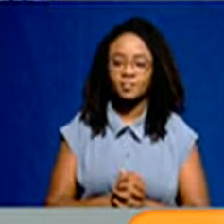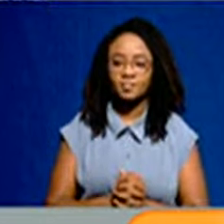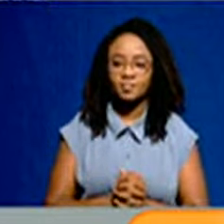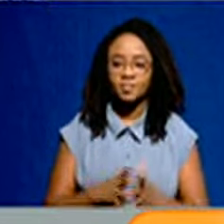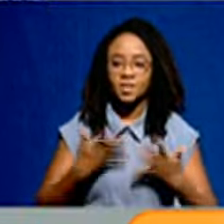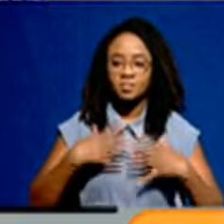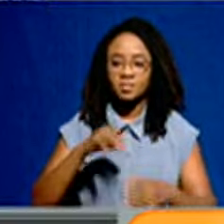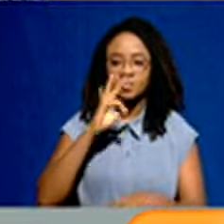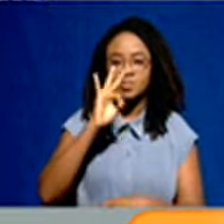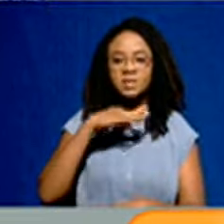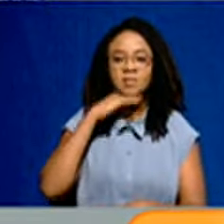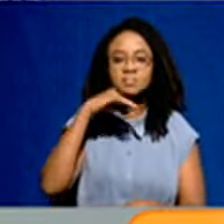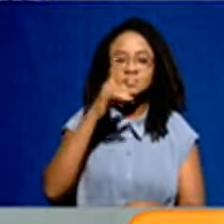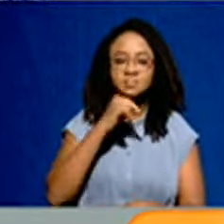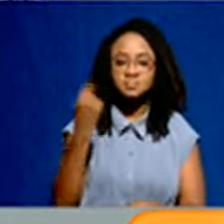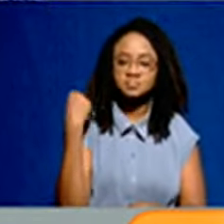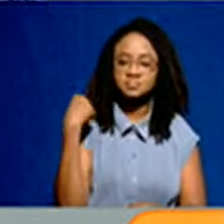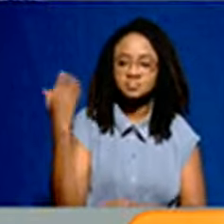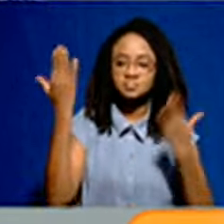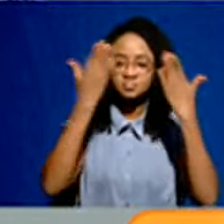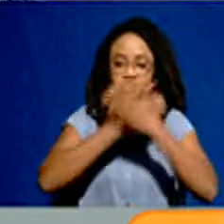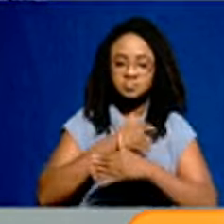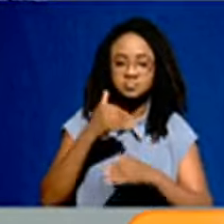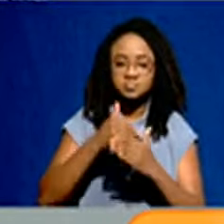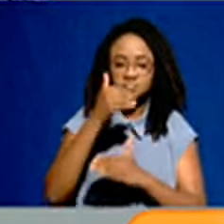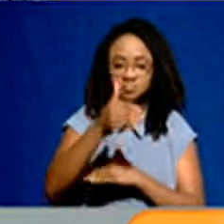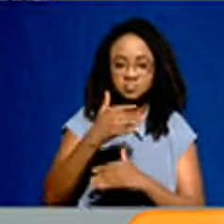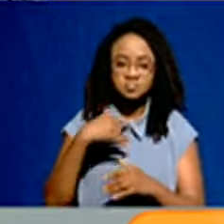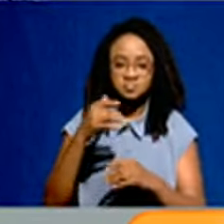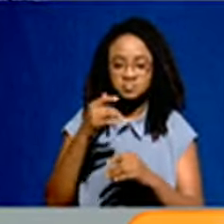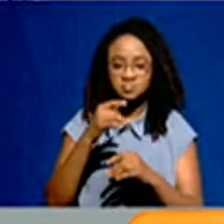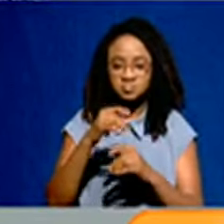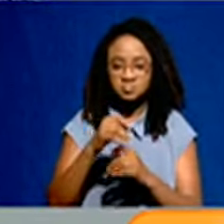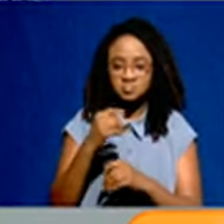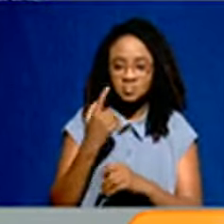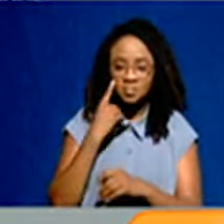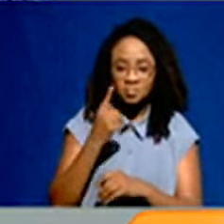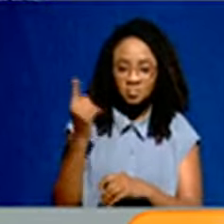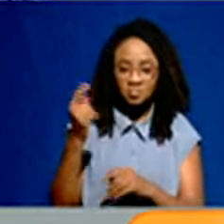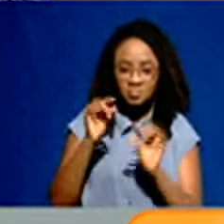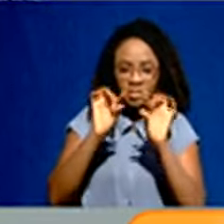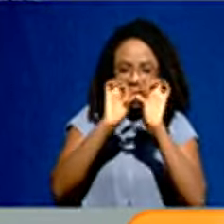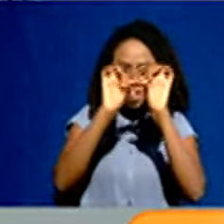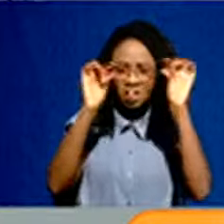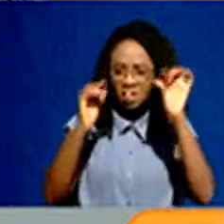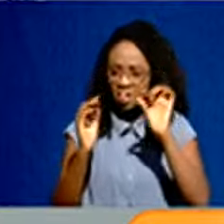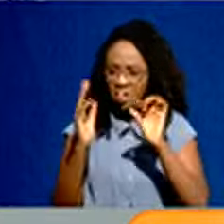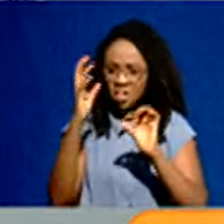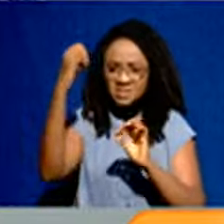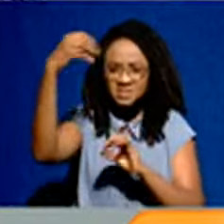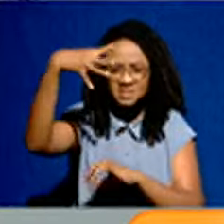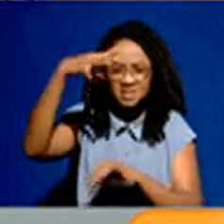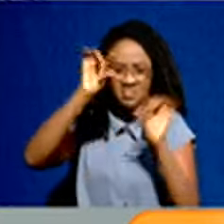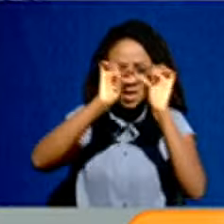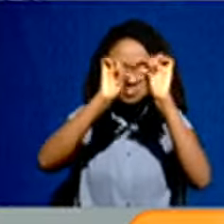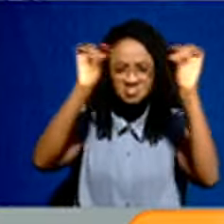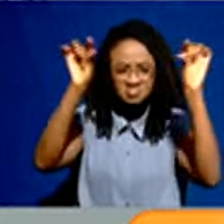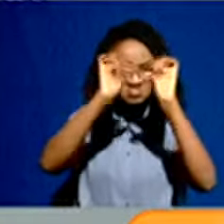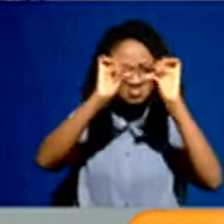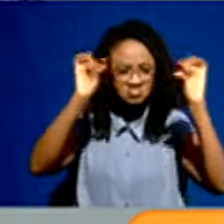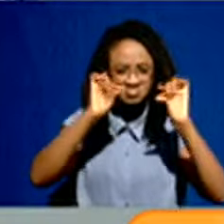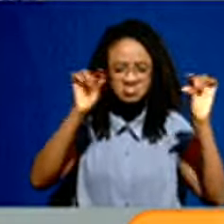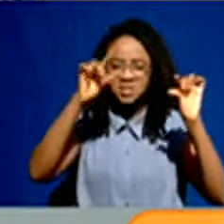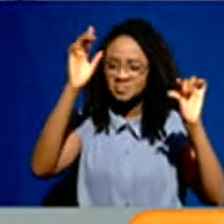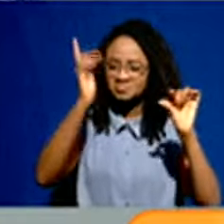Watu watatu walifariki jana usiku baada ya kupigwa na nyaya za umeme katika kijiji cha Nyatwere, kaunti ya Homa Bay. Na ameripotiwa